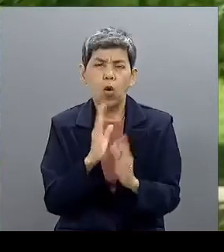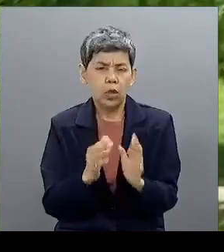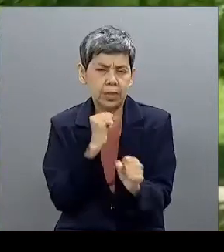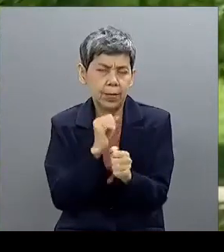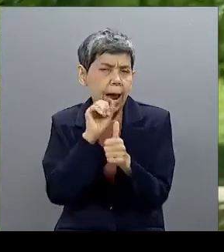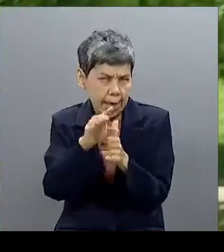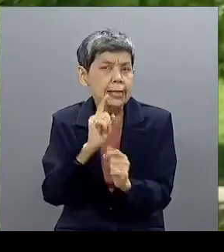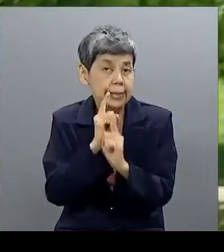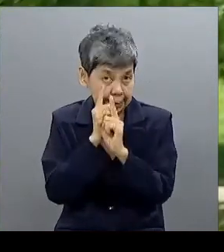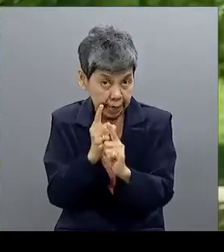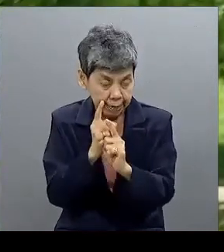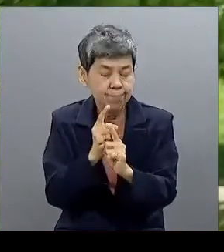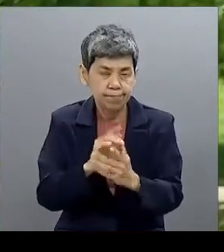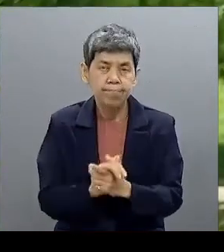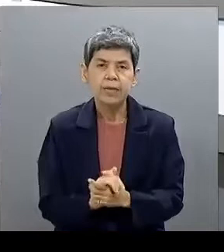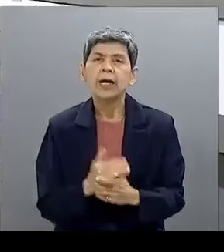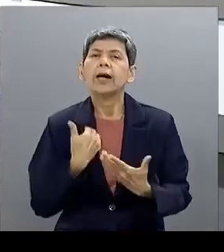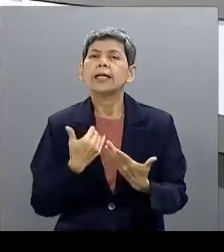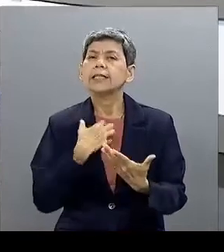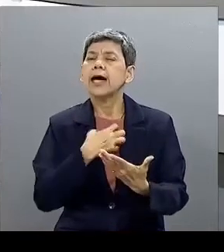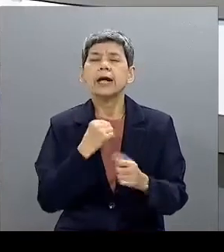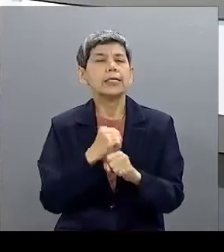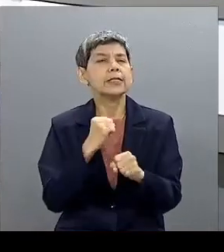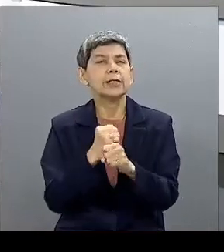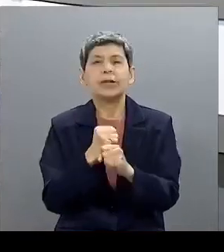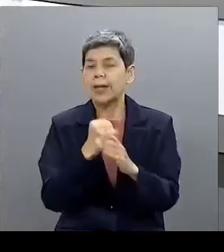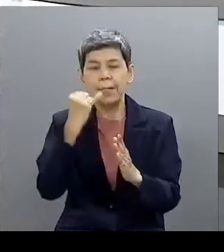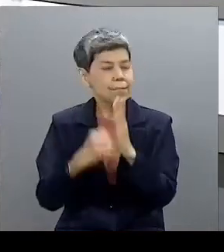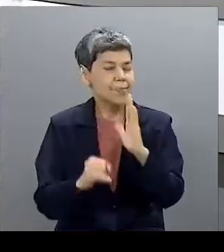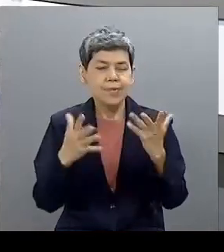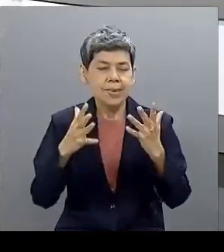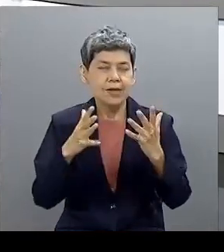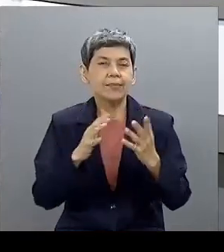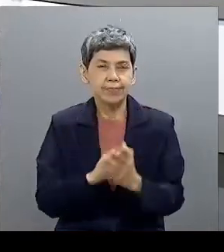การเลือกตั้งนะครับเพื่อที่จะไม่เป็นการกระทำผิดกฎหมาย ครับผมว่าครับคุณปัดครับ